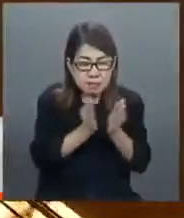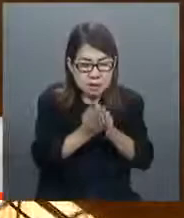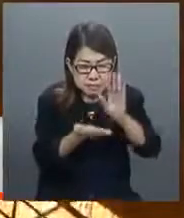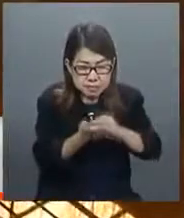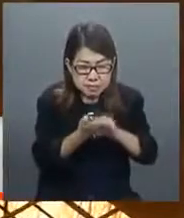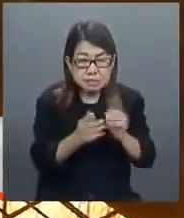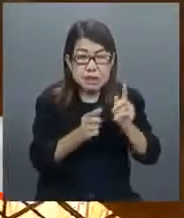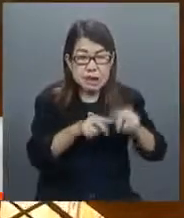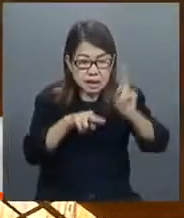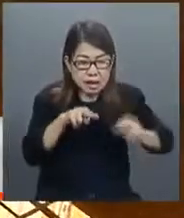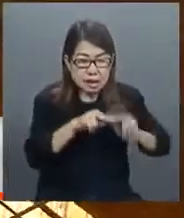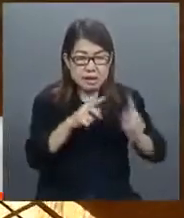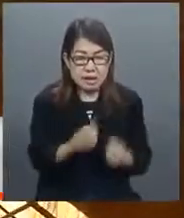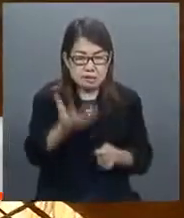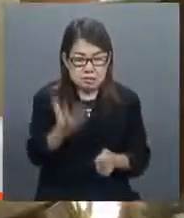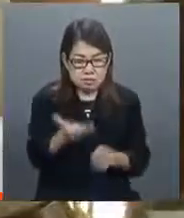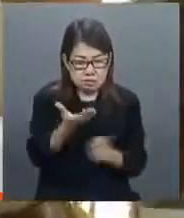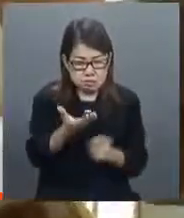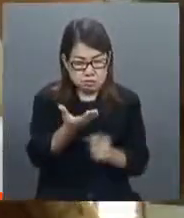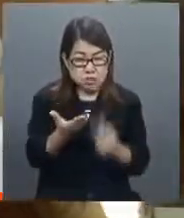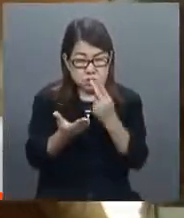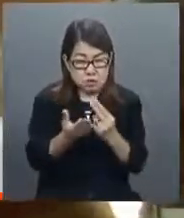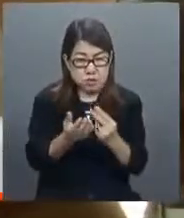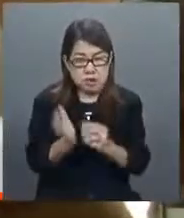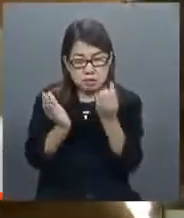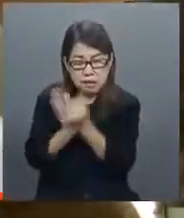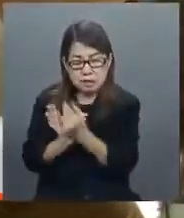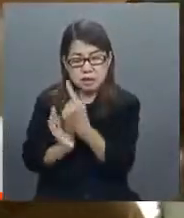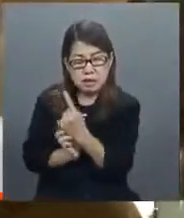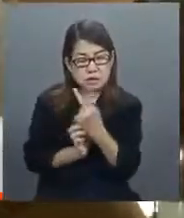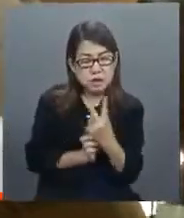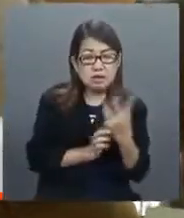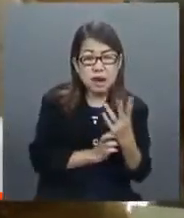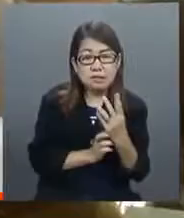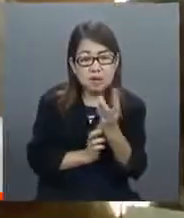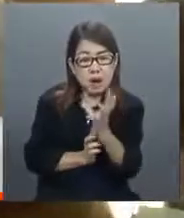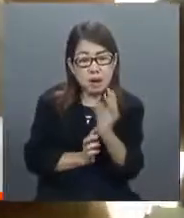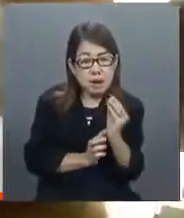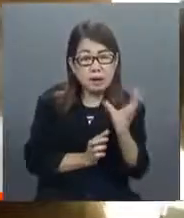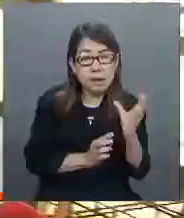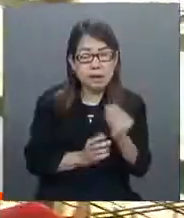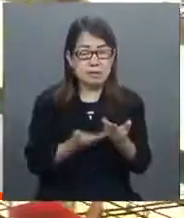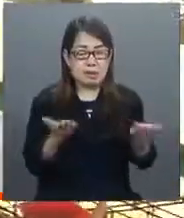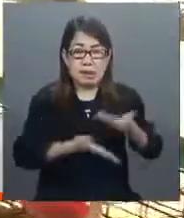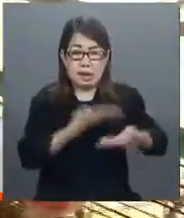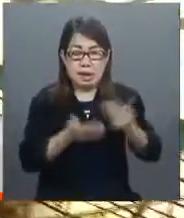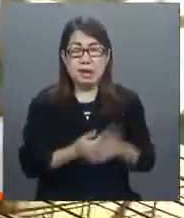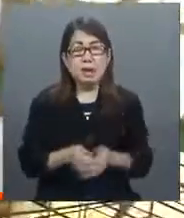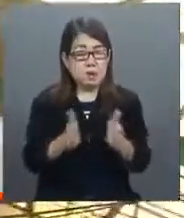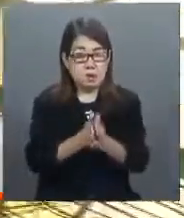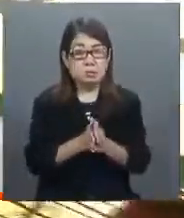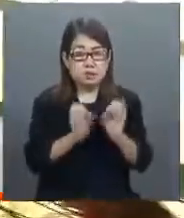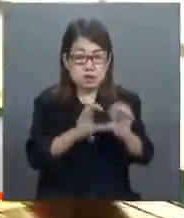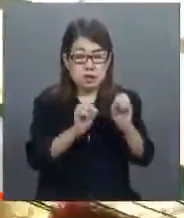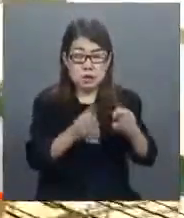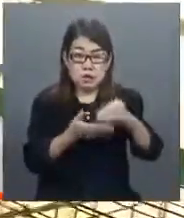ปชั่งเพื่อเรียงคุณภาพน้ำหนักและกำหนดเบอร์ของไข่แต่ละฟองเพื่อจำหน่ายอย่างเป็นระบบคือหนึ่งในกิจกรรมการศึกษา